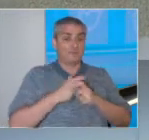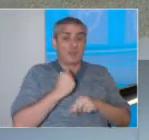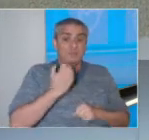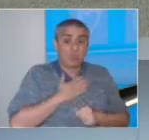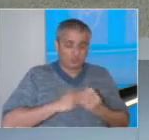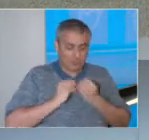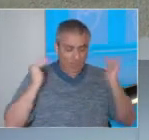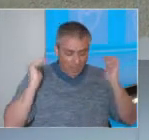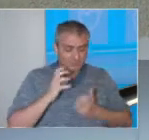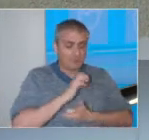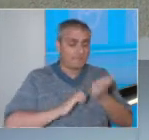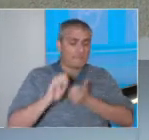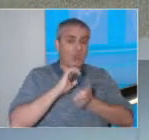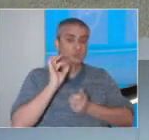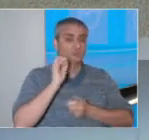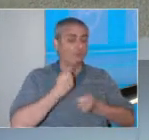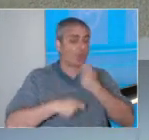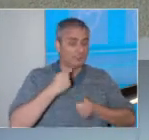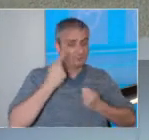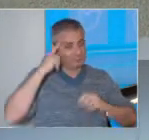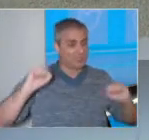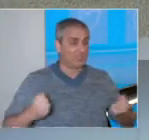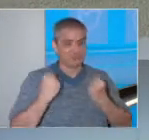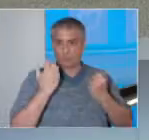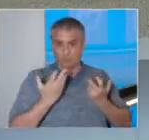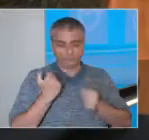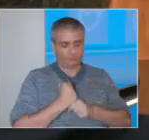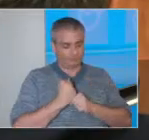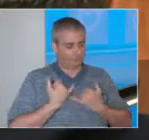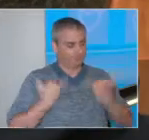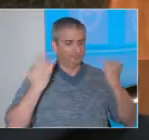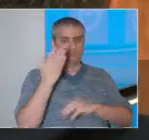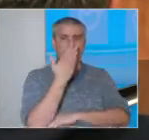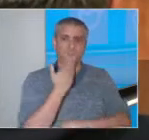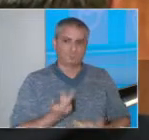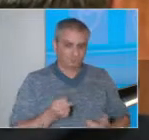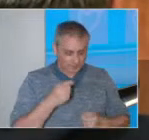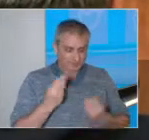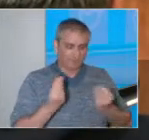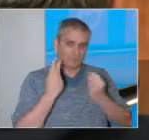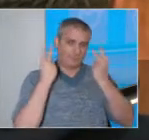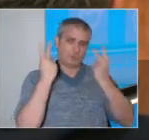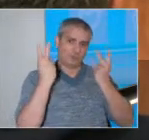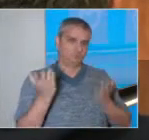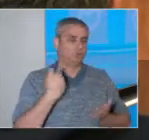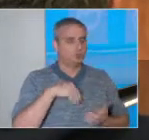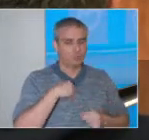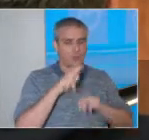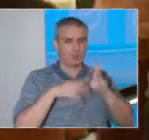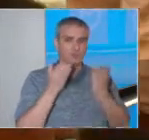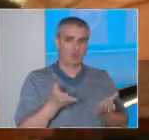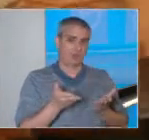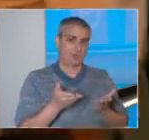רוצה לצמצם את הבירוקרטיה על מנת שעסקים ויזמות תפרח במדינת ישראל. אלה הדברים המהותיים שבהם אנחנו